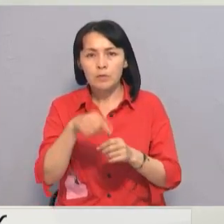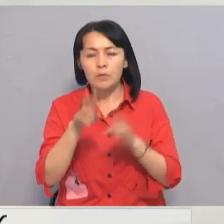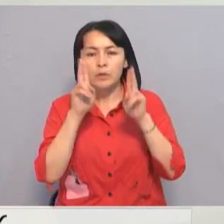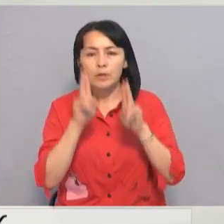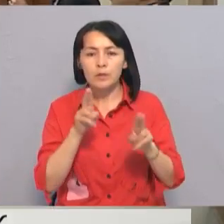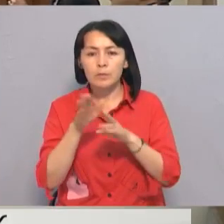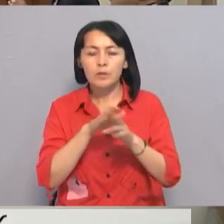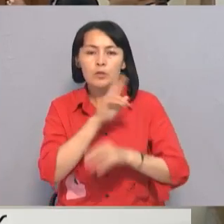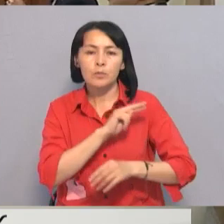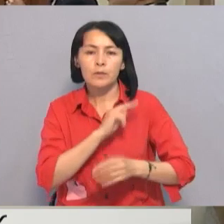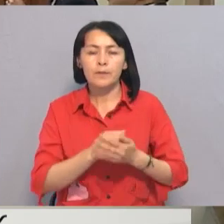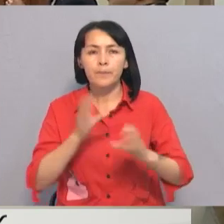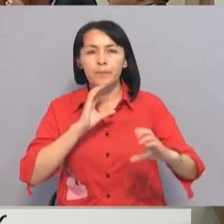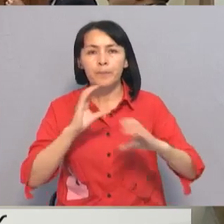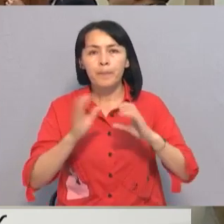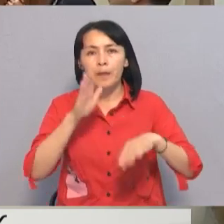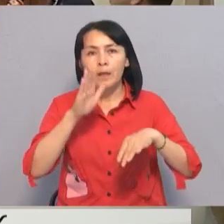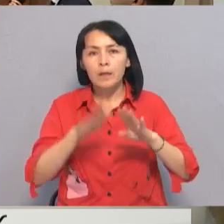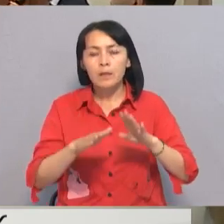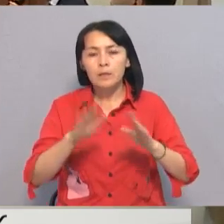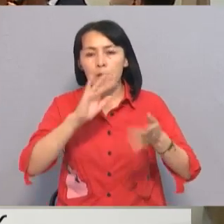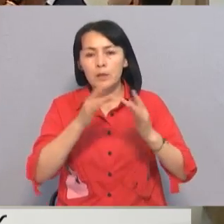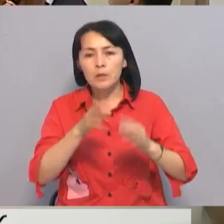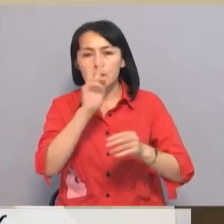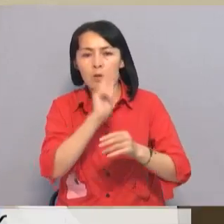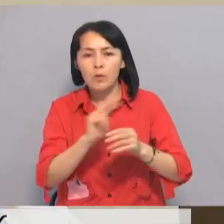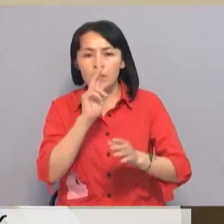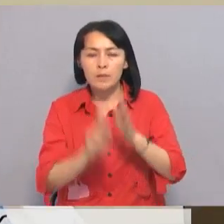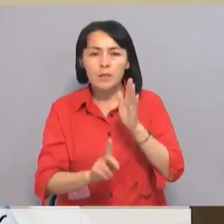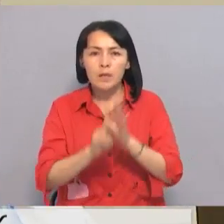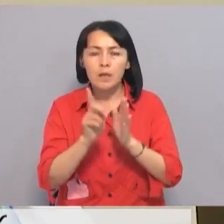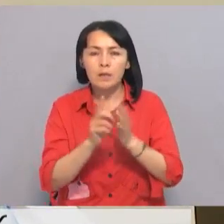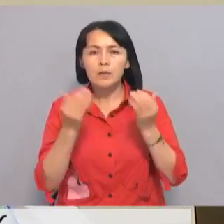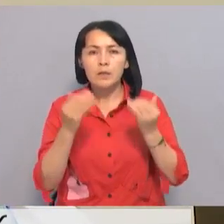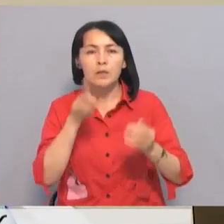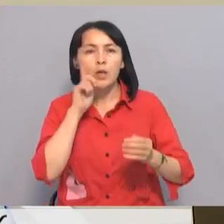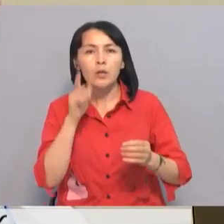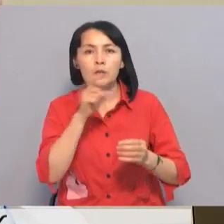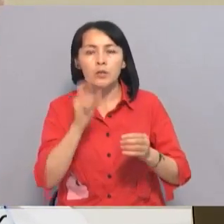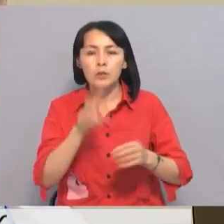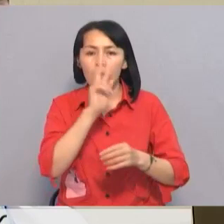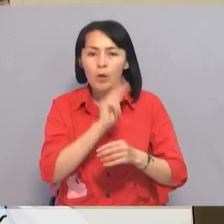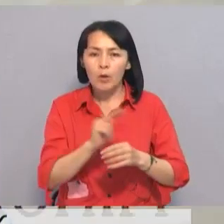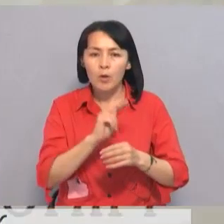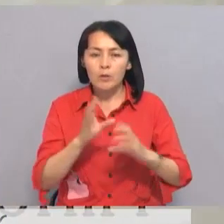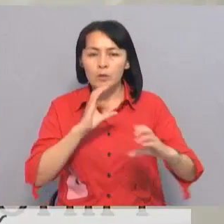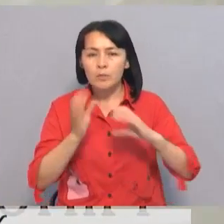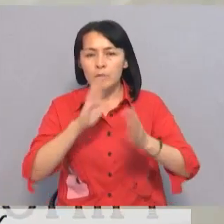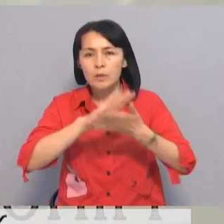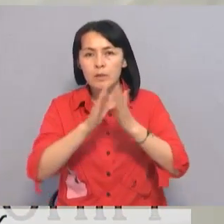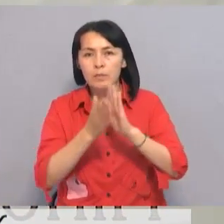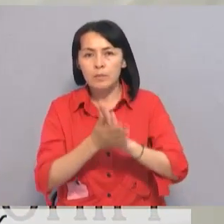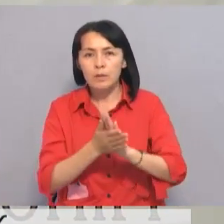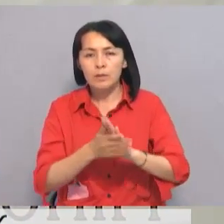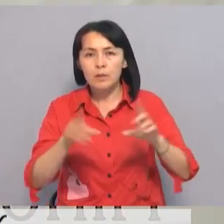жұмыс жасап тұрамыз қазір. Университет ерекшелігі дуалды оқыту жүйесі қолға алынған, яғни студент оқып жүріп білім ордасы келісімшартқа